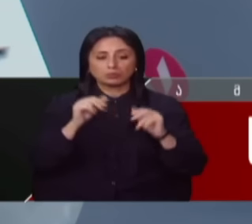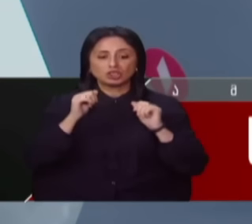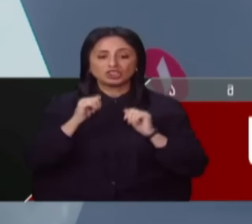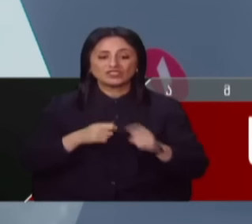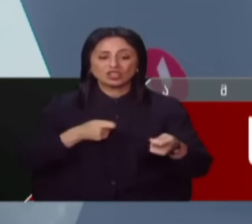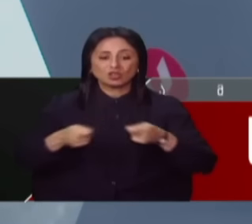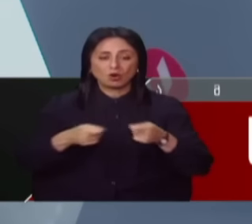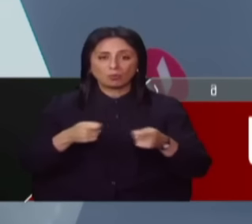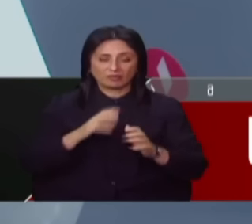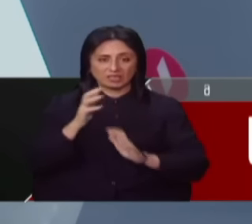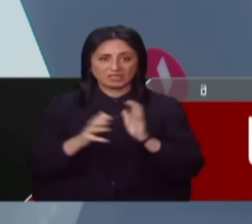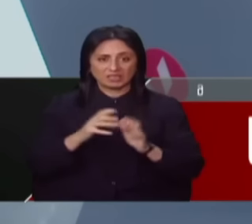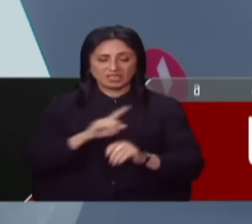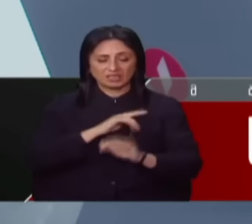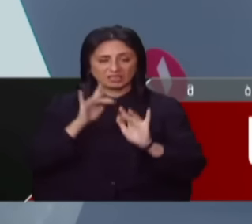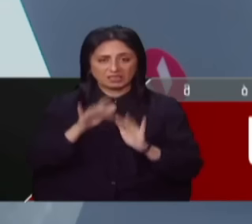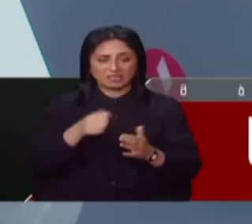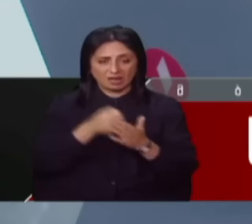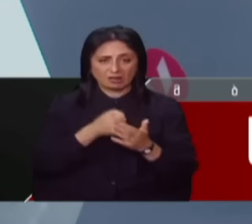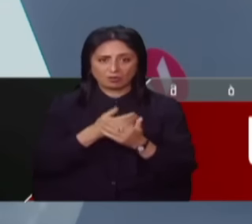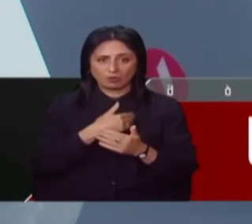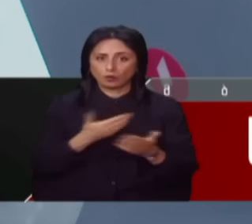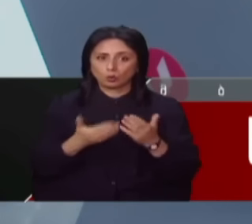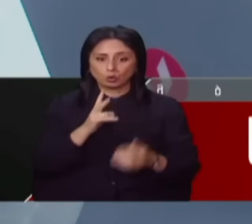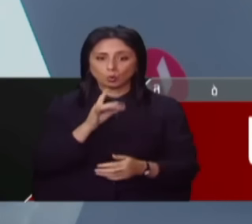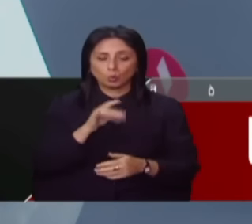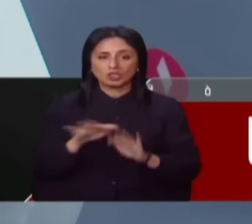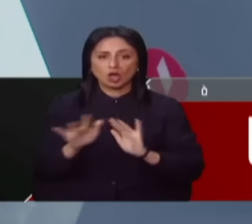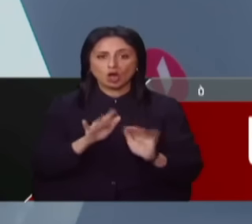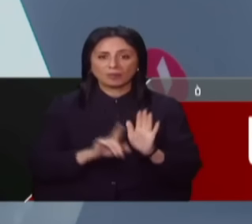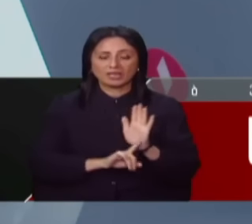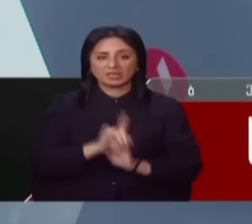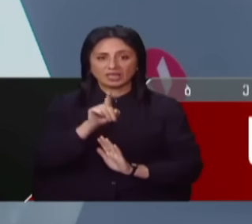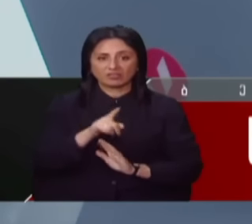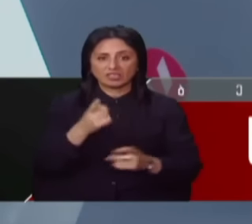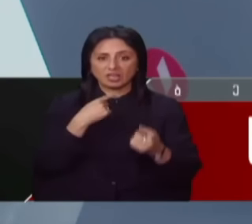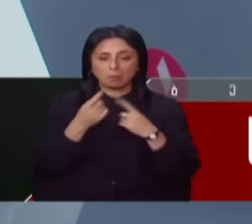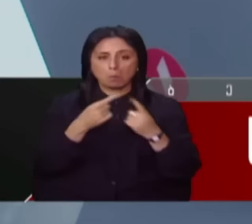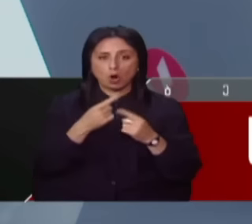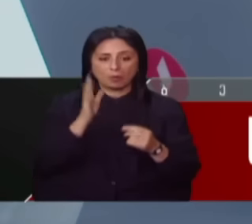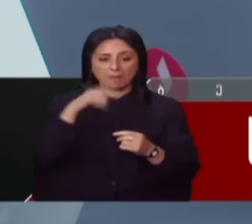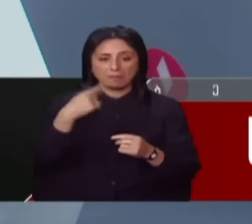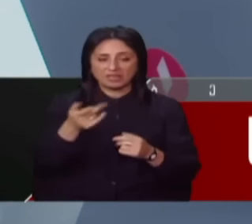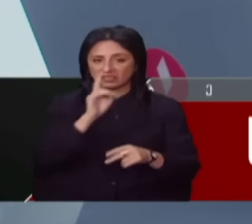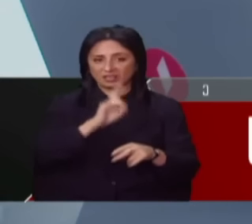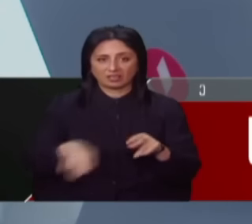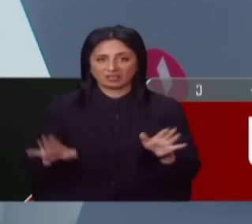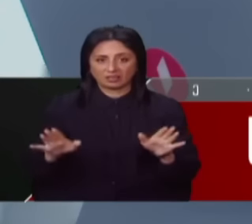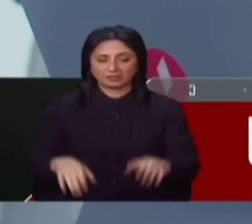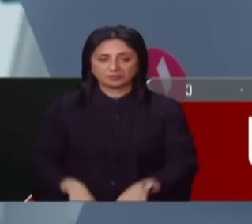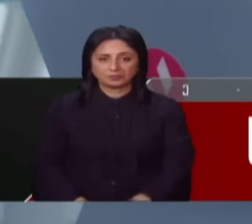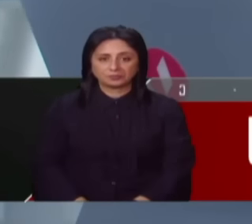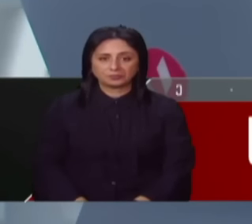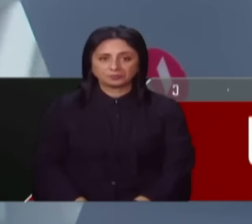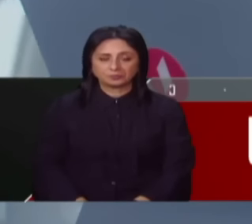გზით დასარესრულებლად საერთაშორისო ძალის ხმება არ წყდება, თუმცა კურსკში ოპერაციის დაწყებამ მოლაპარაკებების პერსპექტივა კიდევ უფრო